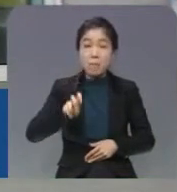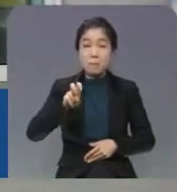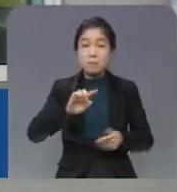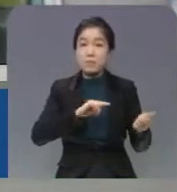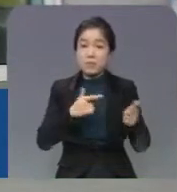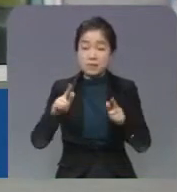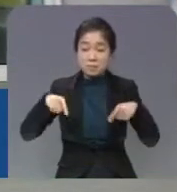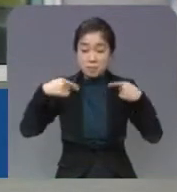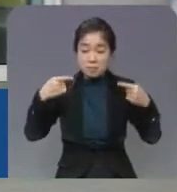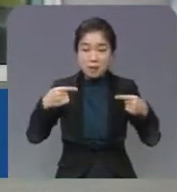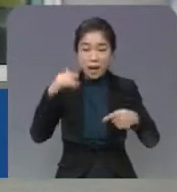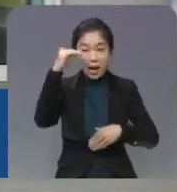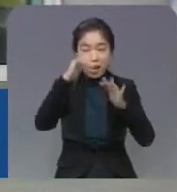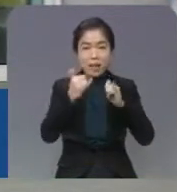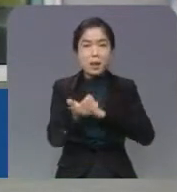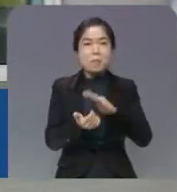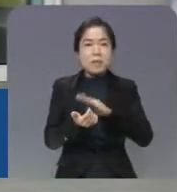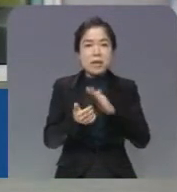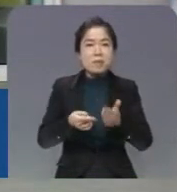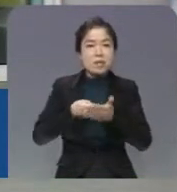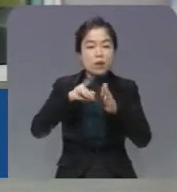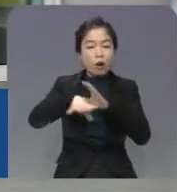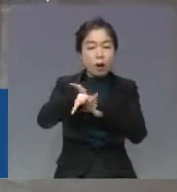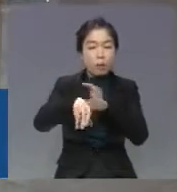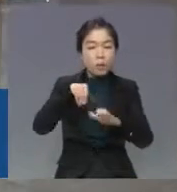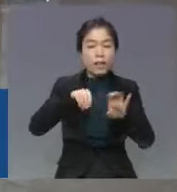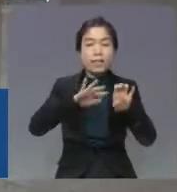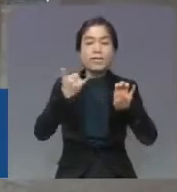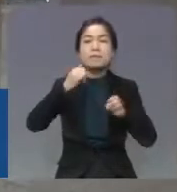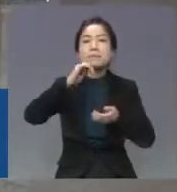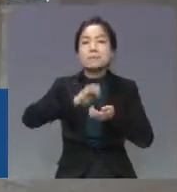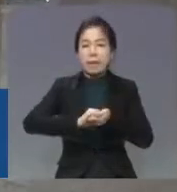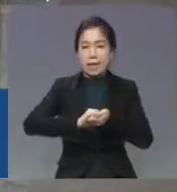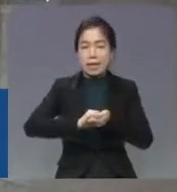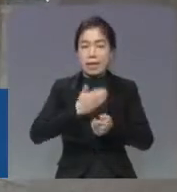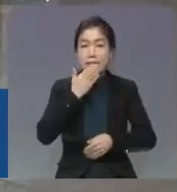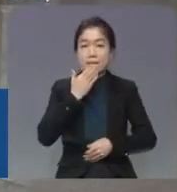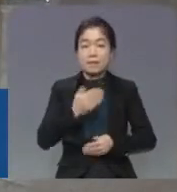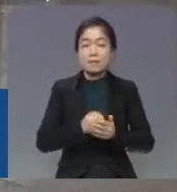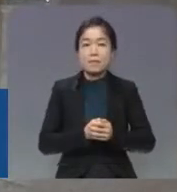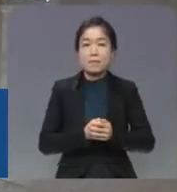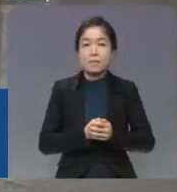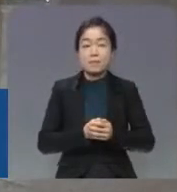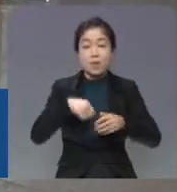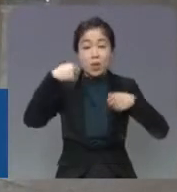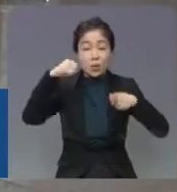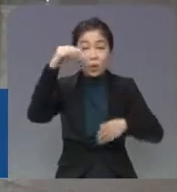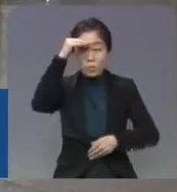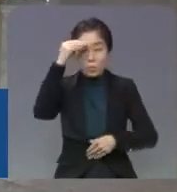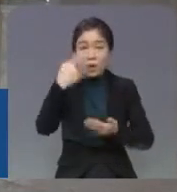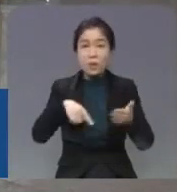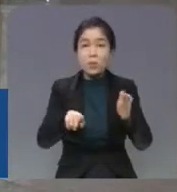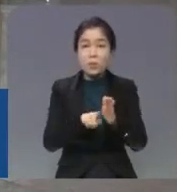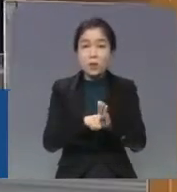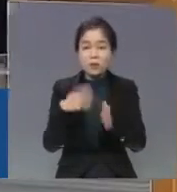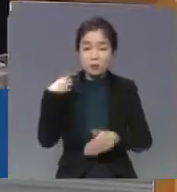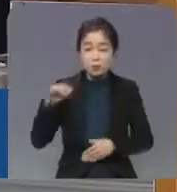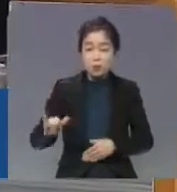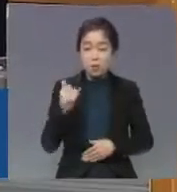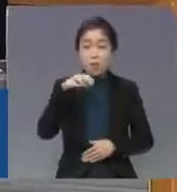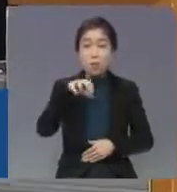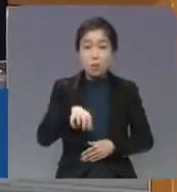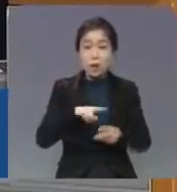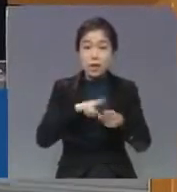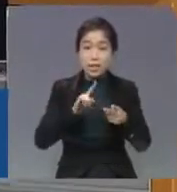관람객은 사전 접수를 통해서 선발된 40명만 출입이 가능합니다. 공연 관람을 위해서는